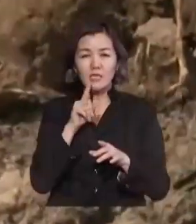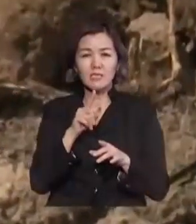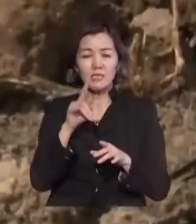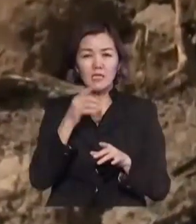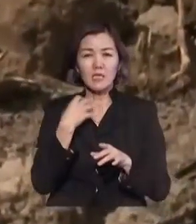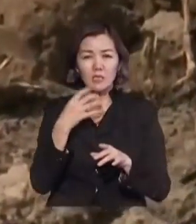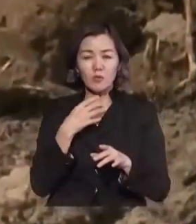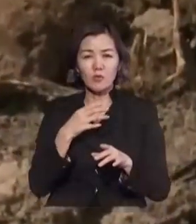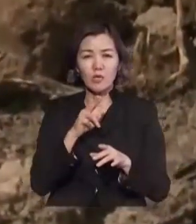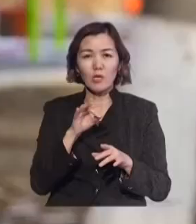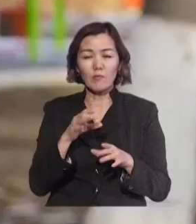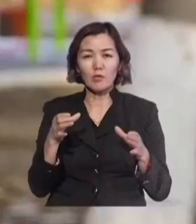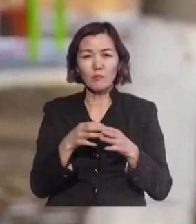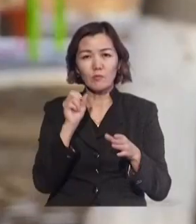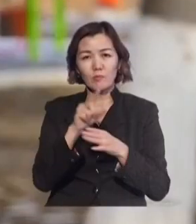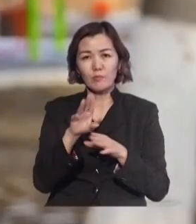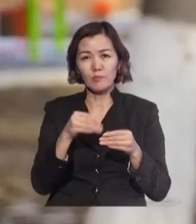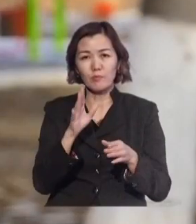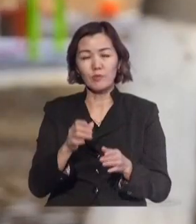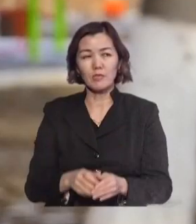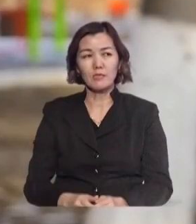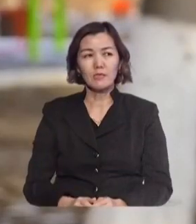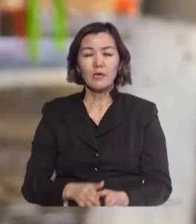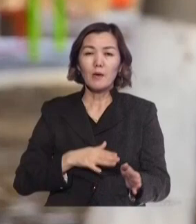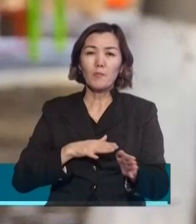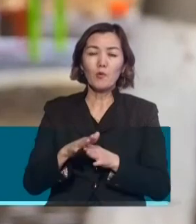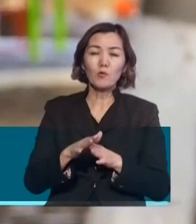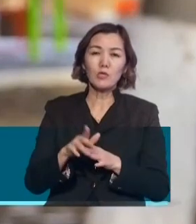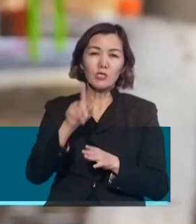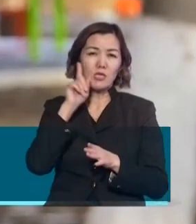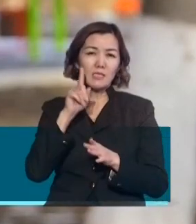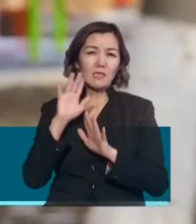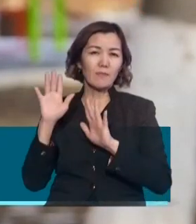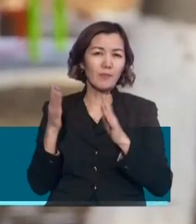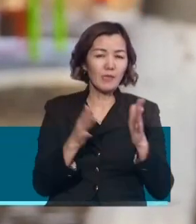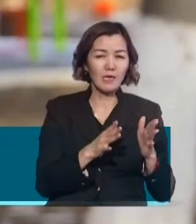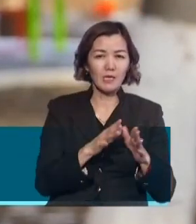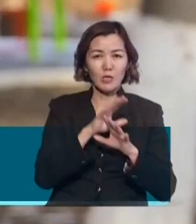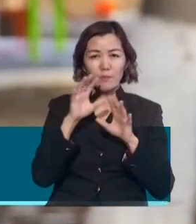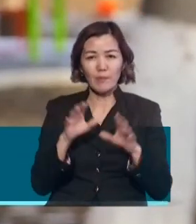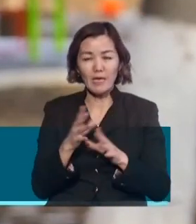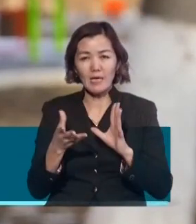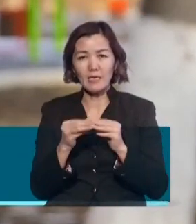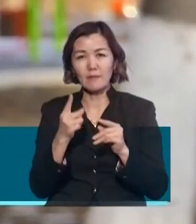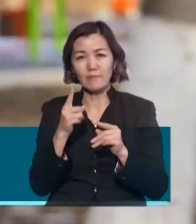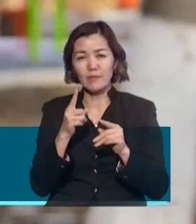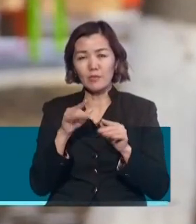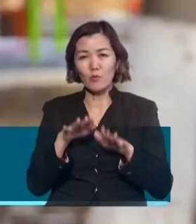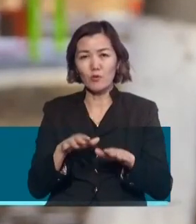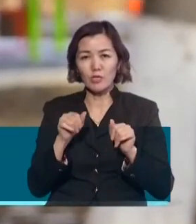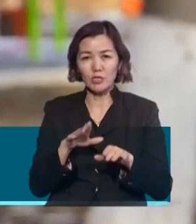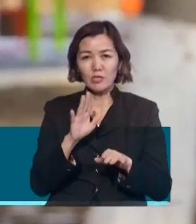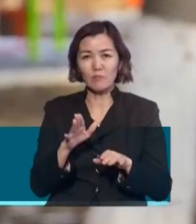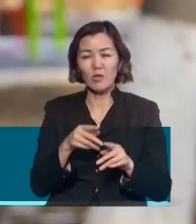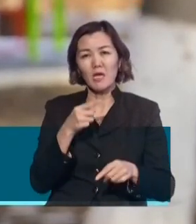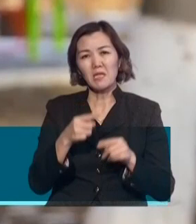коммуналдық мемлекеттік мекемесіне жүктелген. Мекеме арқылы полностью қаланың көгалдандыру аяқ су мәселесін бір қолдан шешетін боламыз. Бұрынғыдай жағы